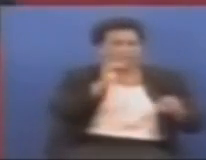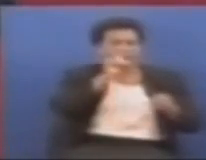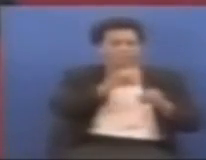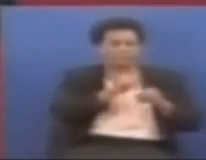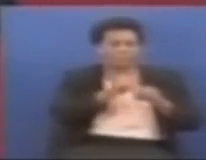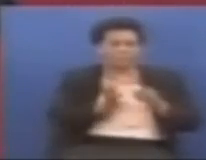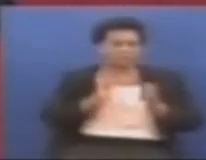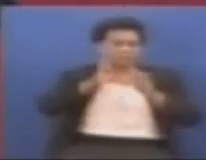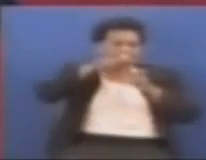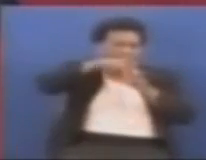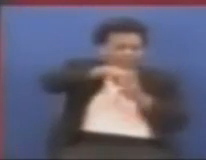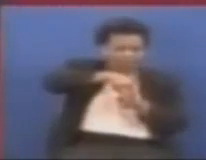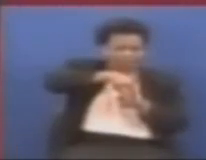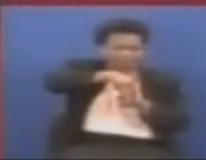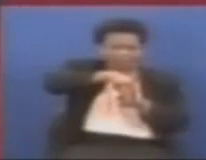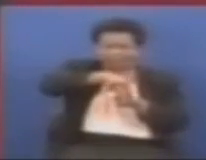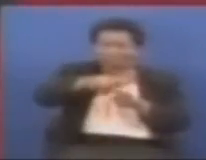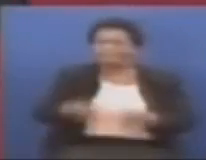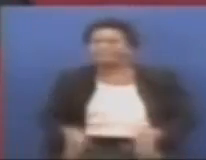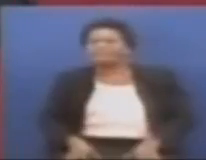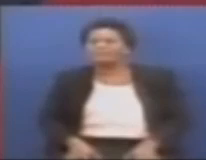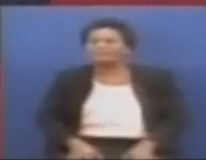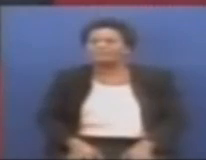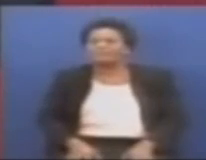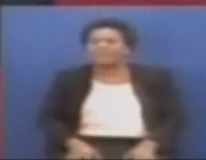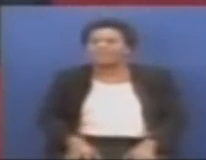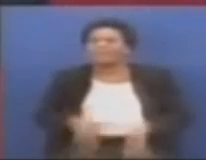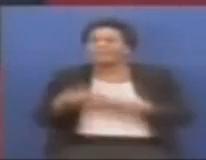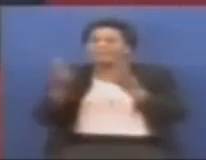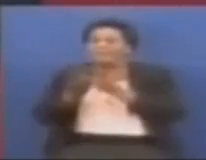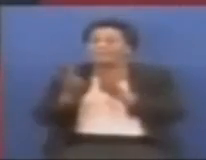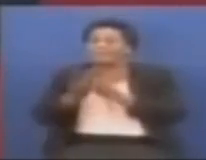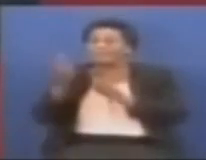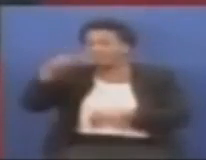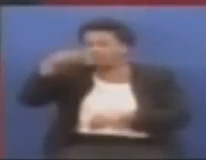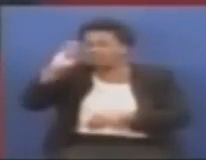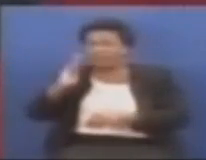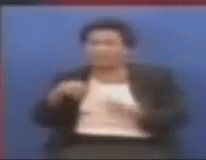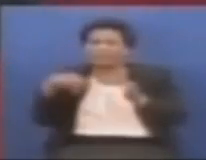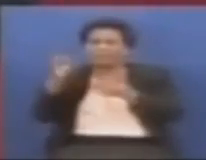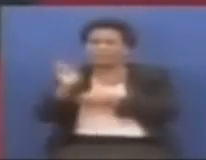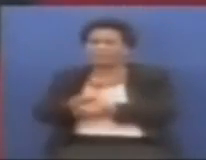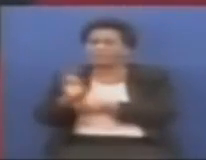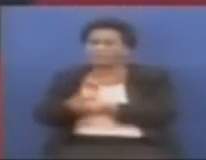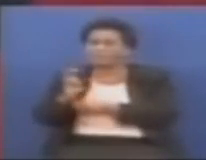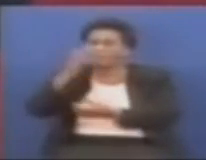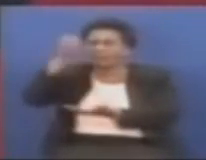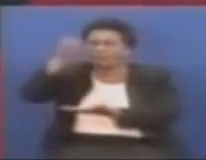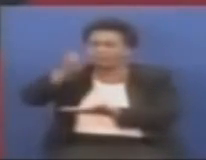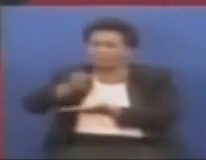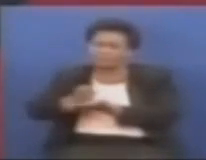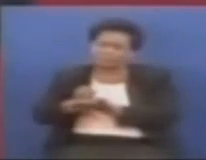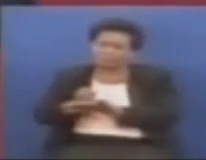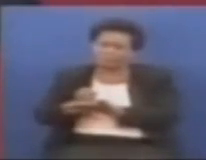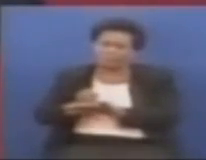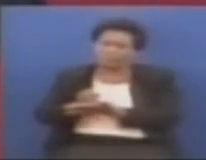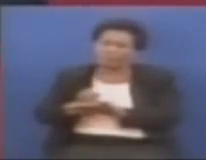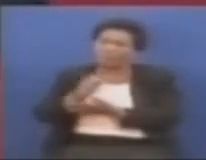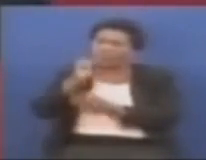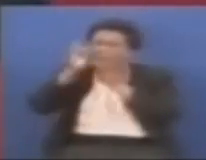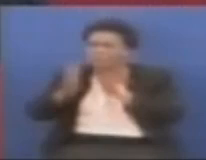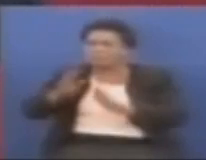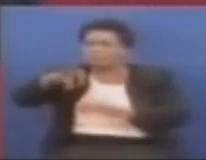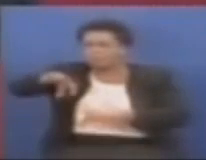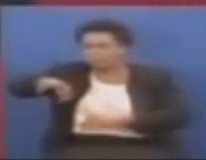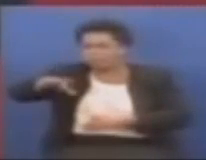waendesha bodaboda na bajaji. Mheshimiwa Spika, serikali itaendelea kusimamia utekelezaji wa azimio la wakuu wa mikoa la mwezi Novemba mwaka 2014 kuhusu